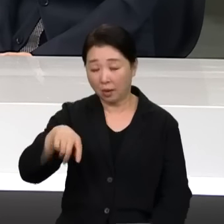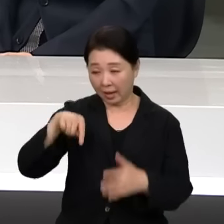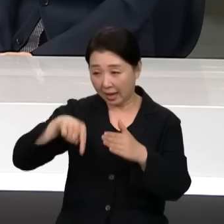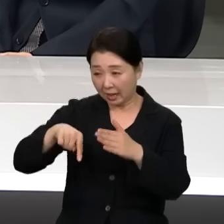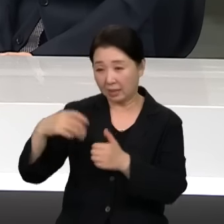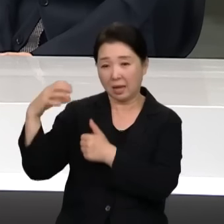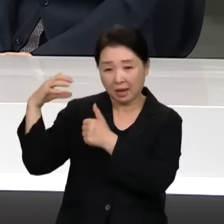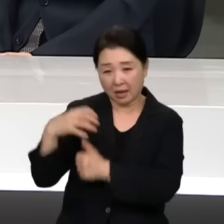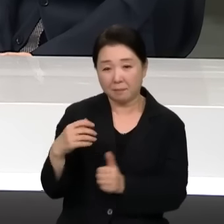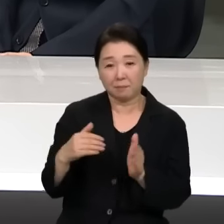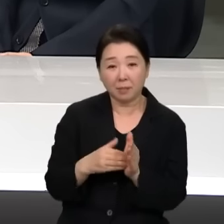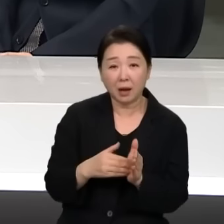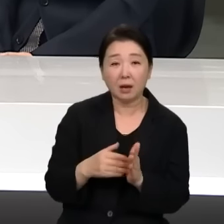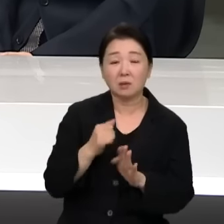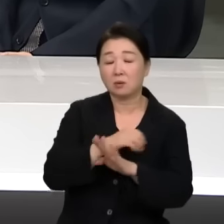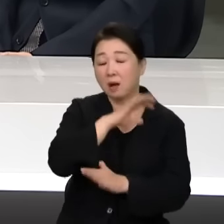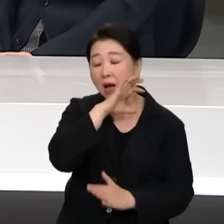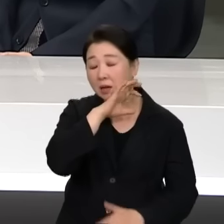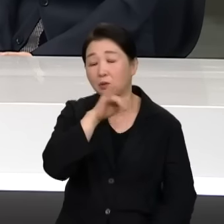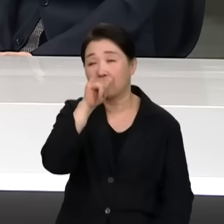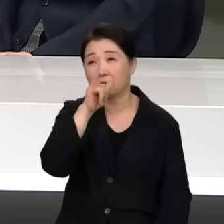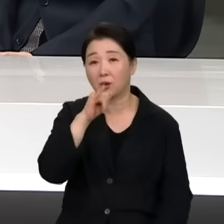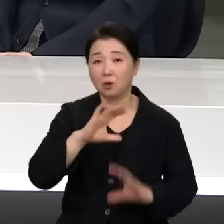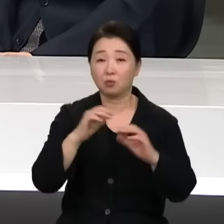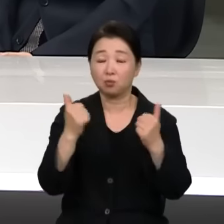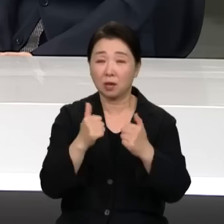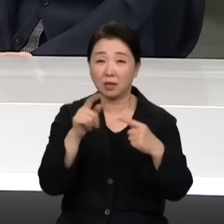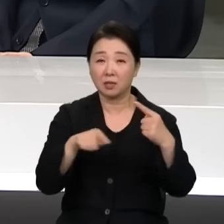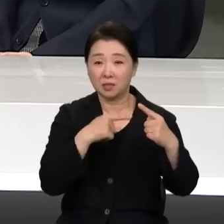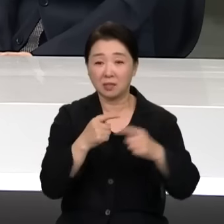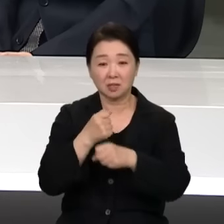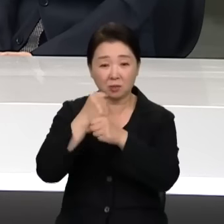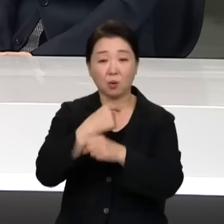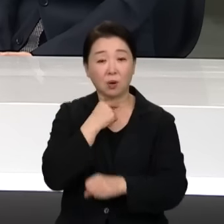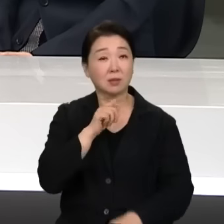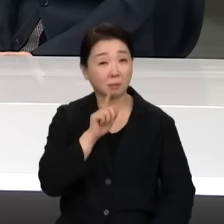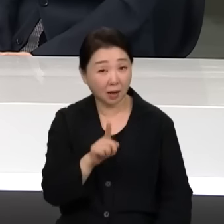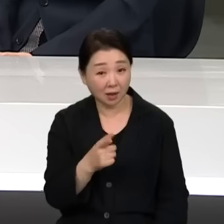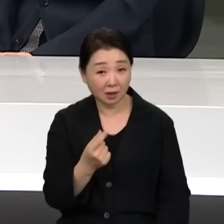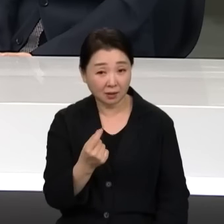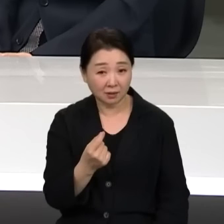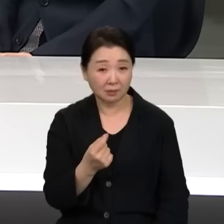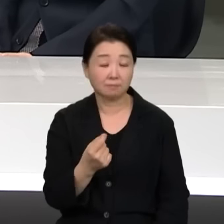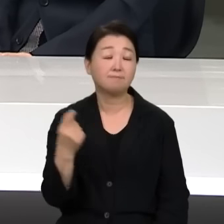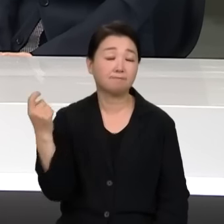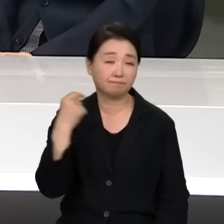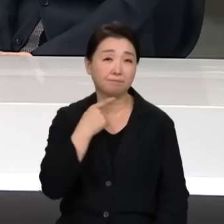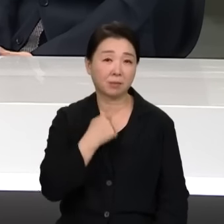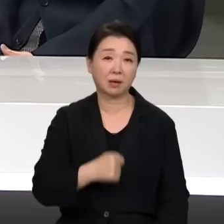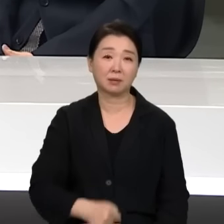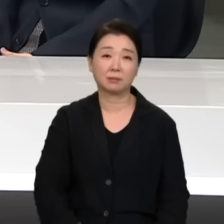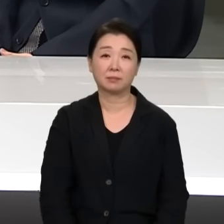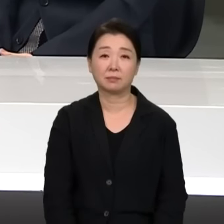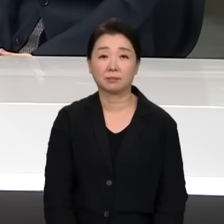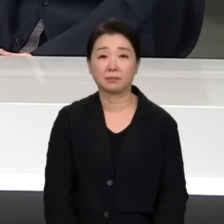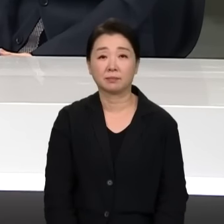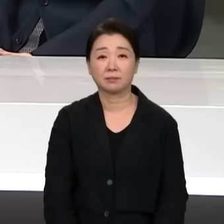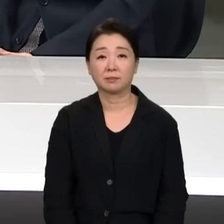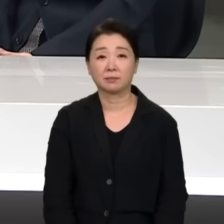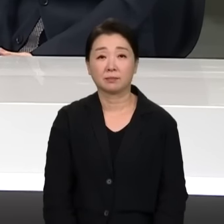있어서 어 이걸 항의하기 위해 국회 1인 시까지 마음을 먹었었다 이런 말씀이신가요 예 그런 말씀을 휴식 시간에